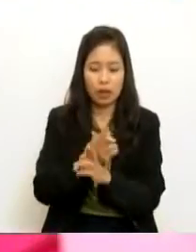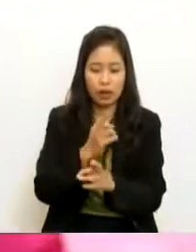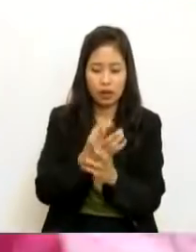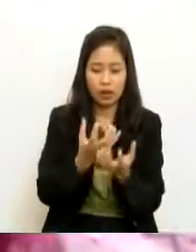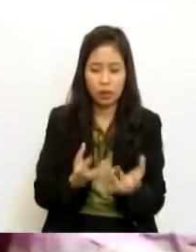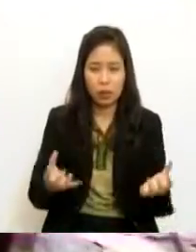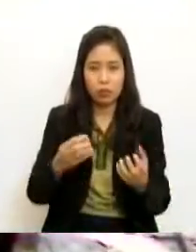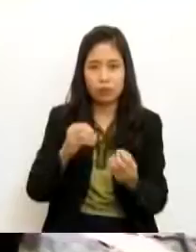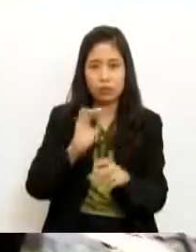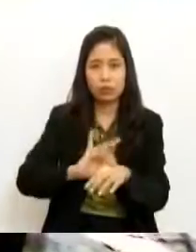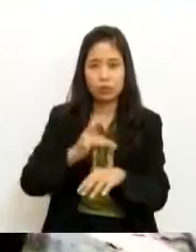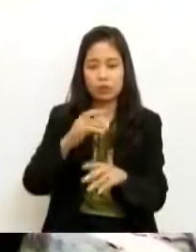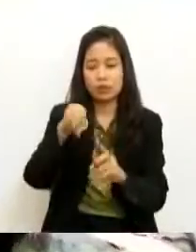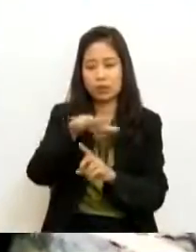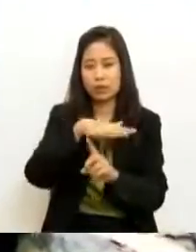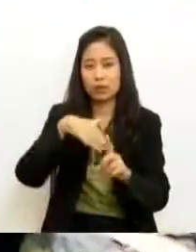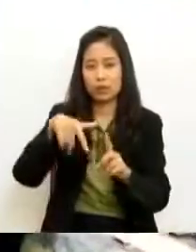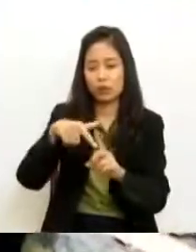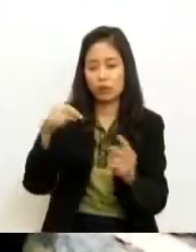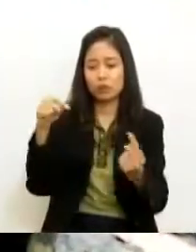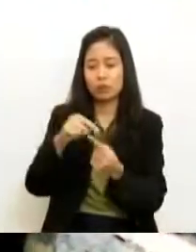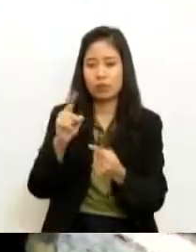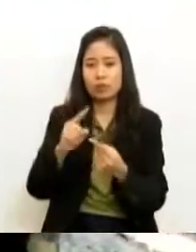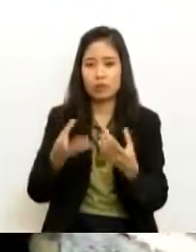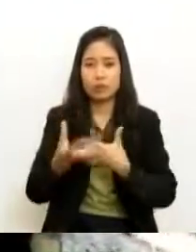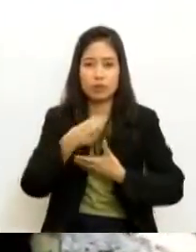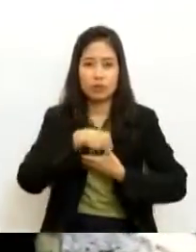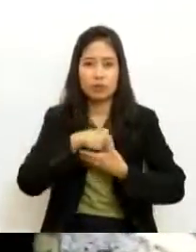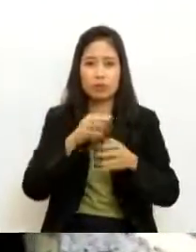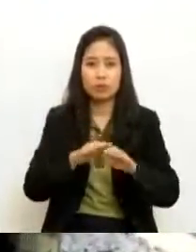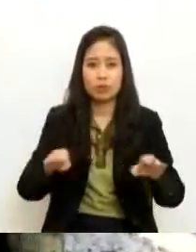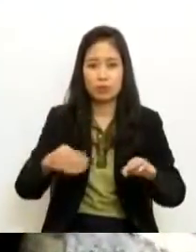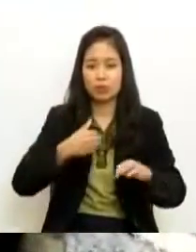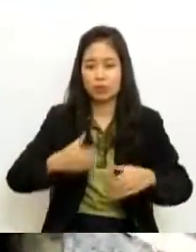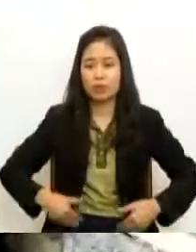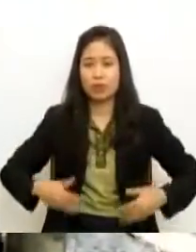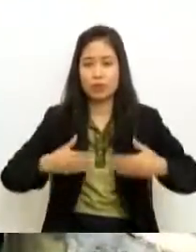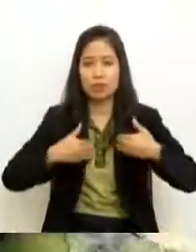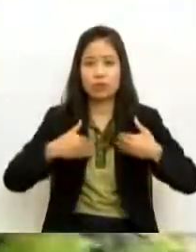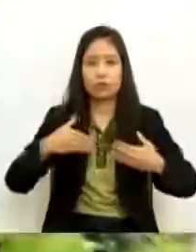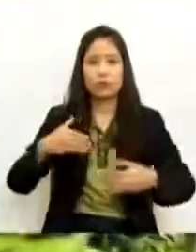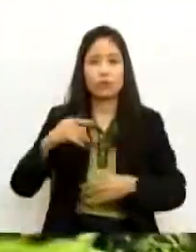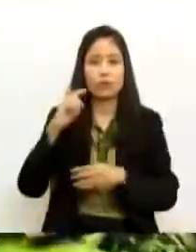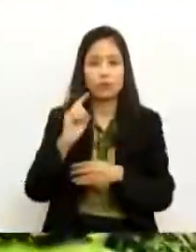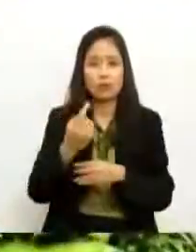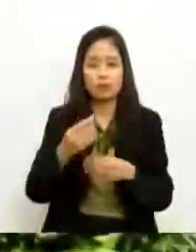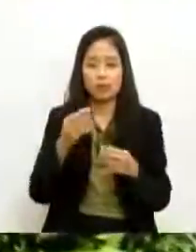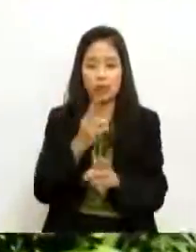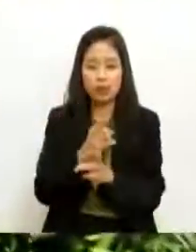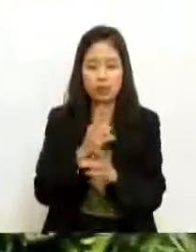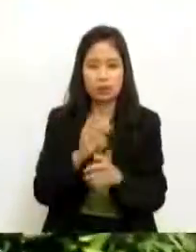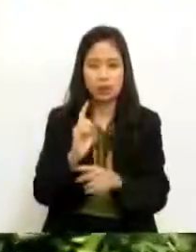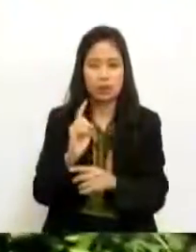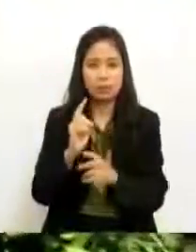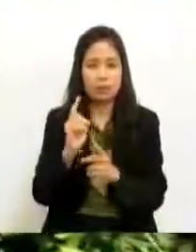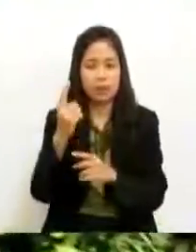รมชาติและสิ่งแวดล้อมให้อยู่ในใจของน้องๆ อยู่ในวิถีชีวิตรวมถึงการเป็นนักอนุรักษ์ตามเจตน